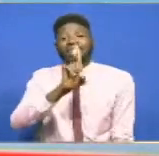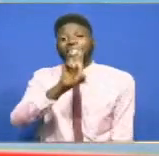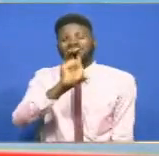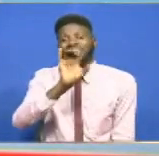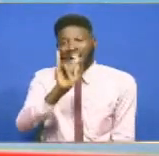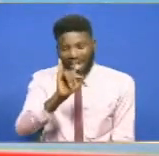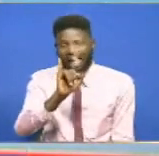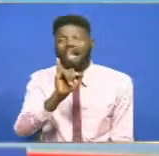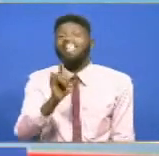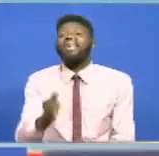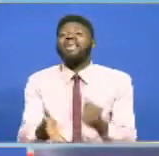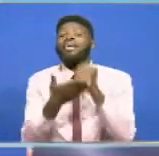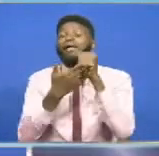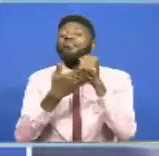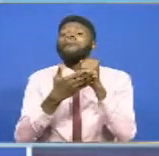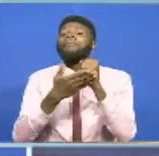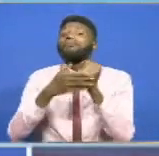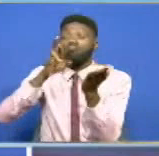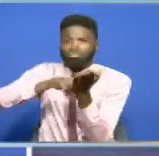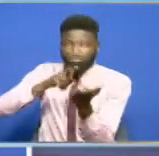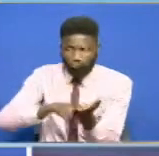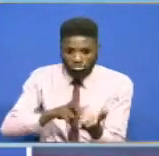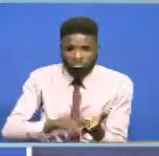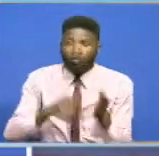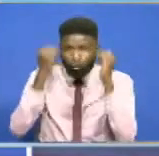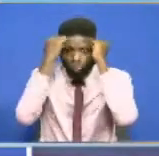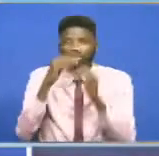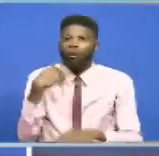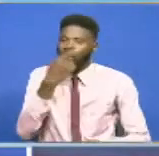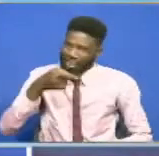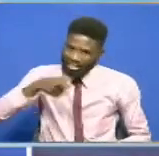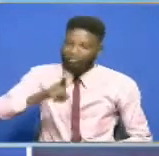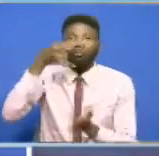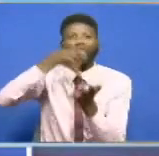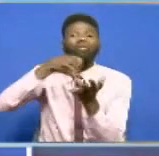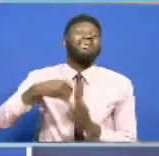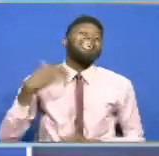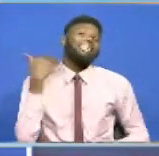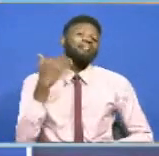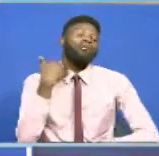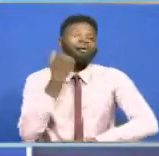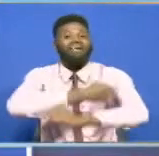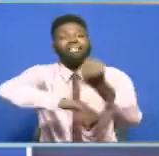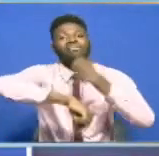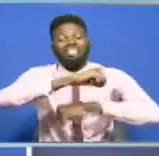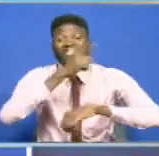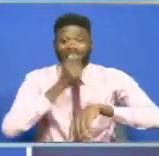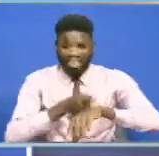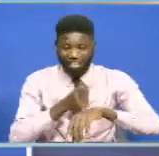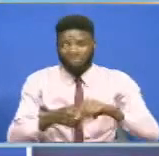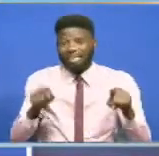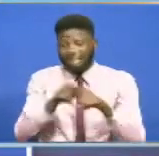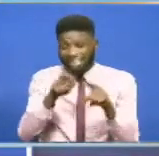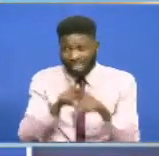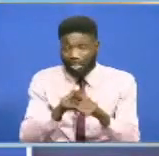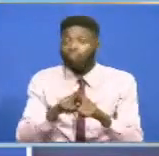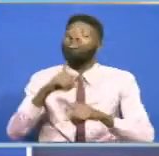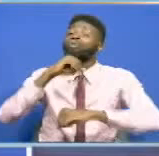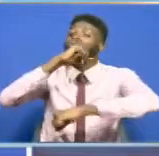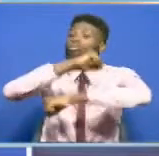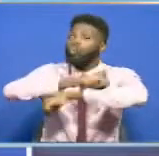kuweka kumbukumbu ya wanafunzi wanaojiingiza kwenye vitendo vya kihalifu, wakati visa vya moto shuleni na utovu wa